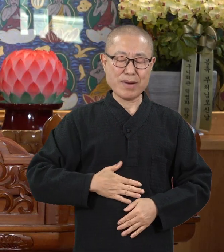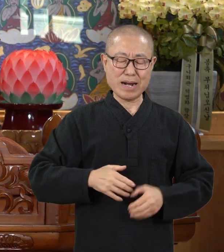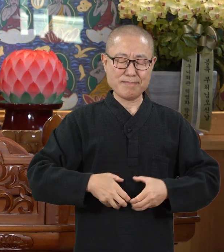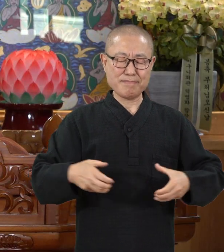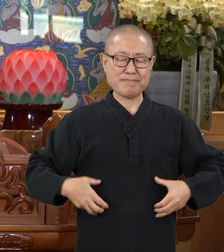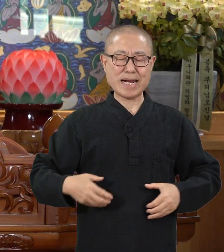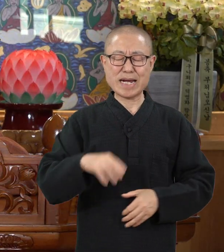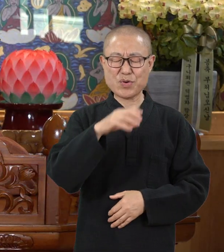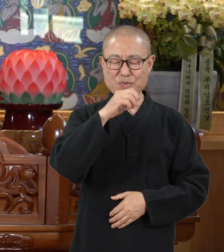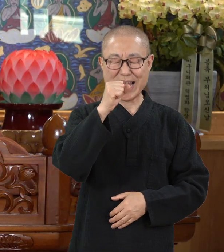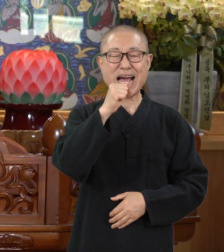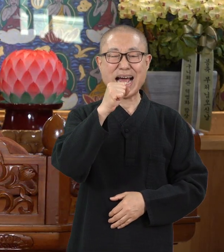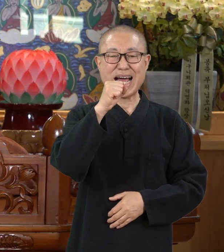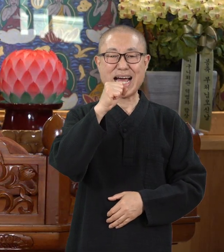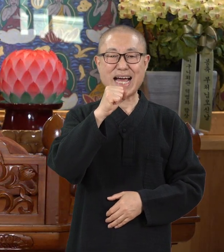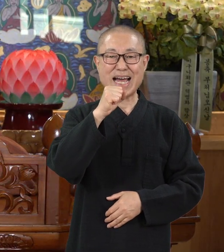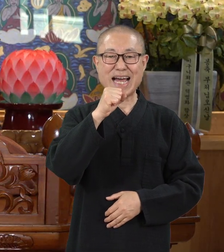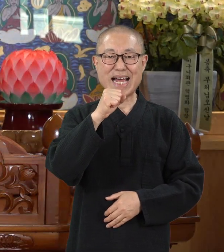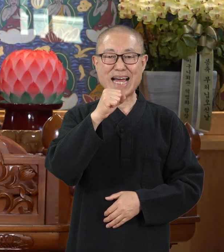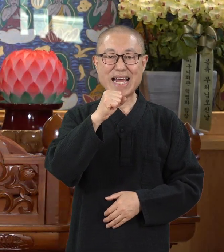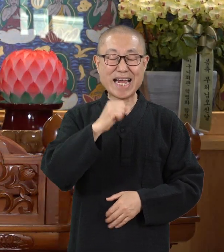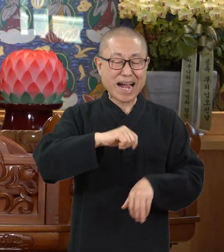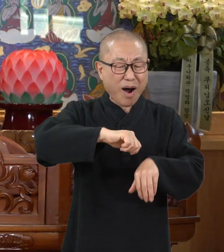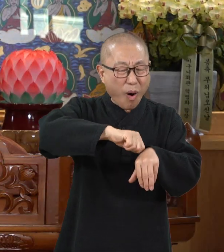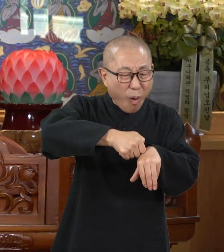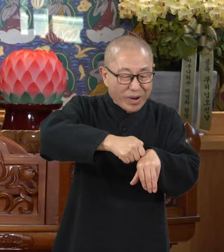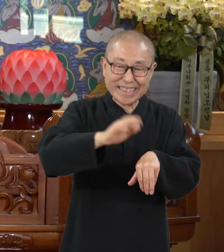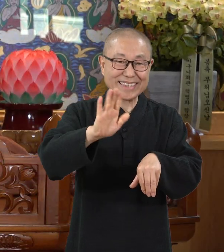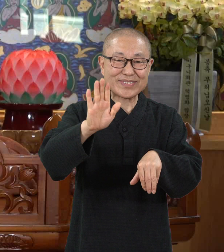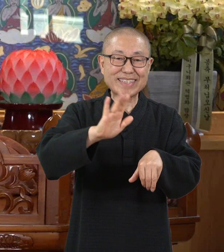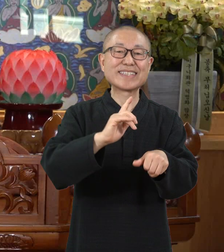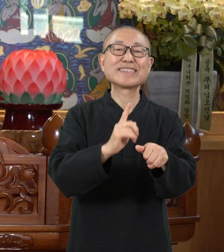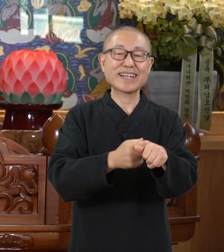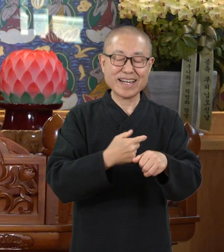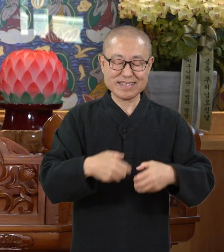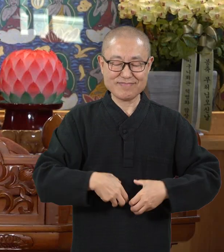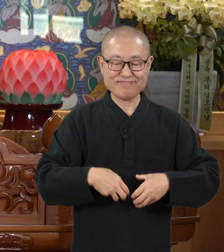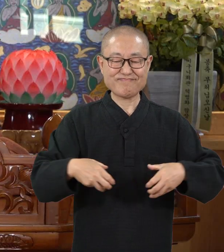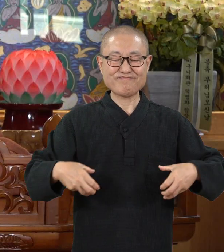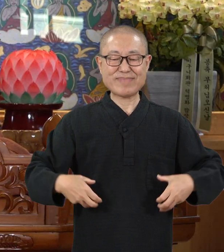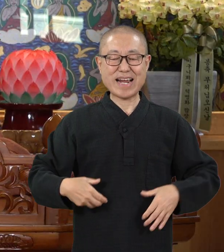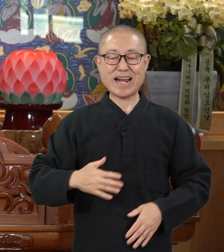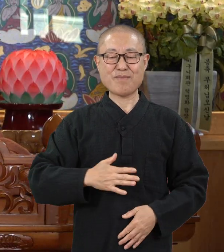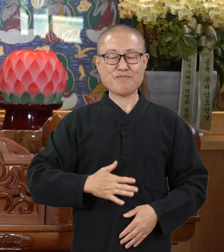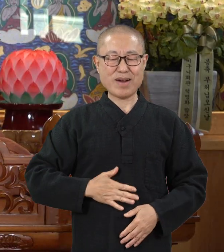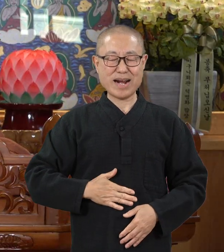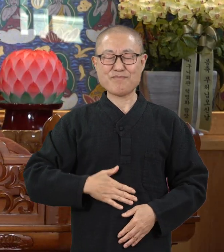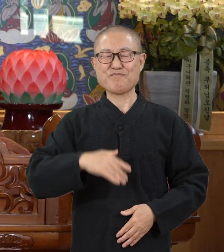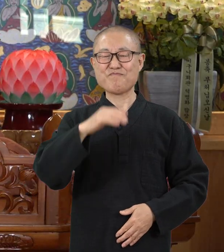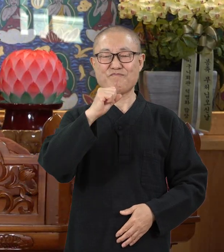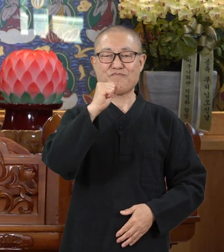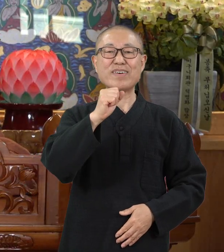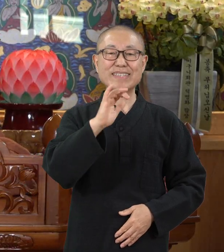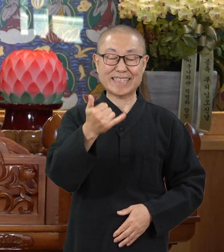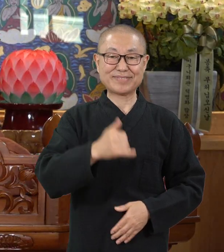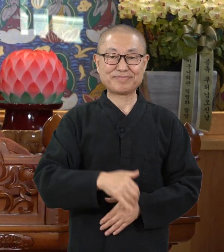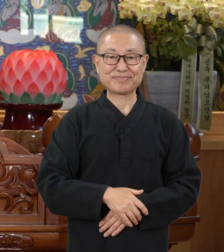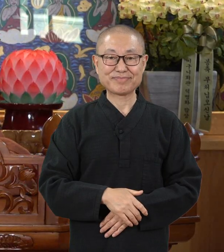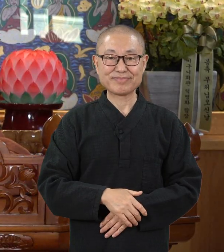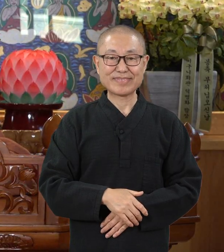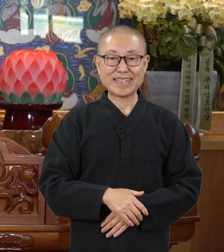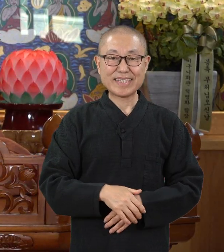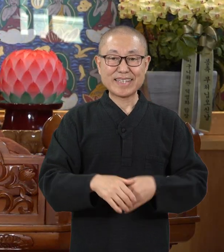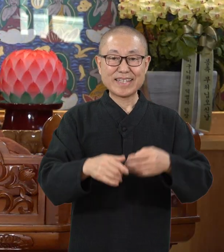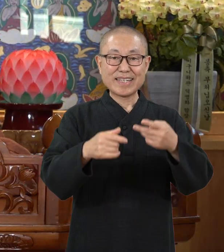참 어진 분. 막 억지로 어진 게 아니라 부처님은 온 전체가 어지신 분이. 그게